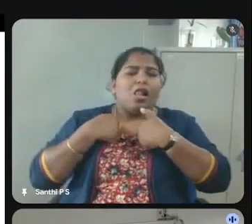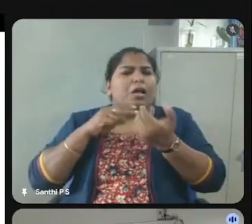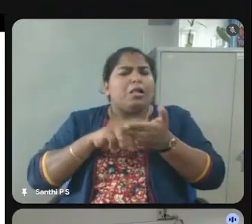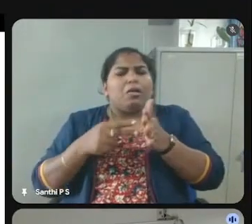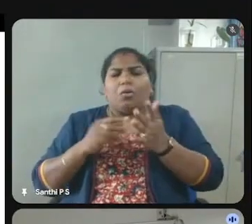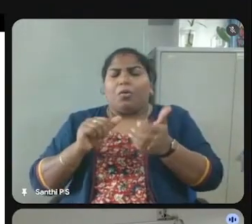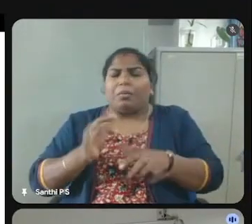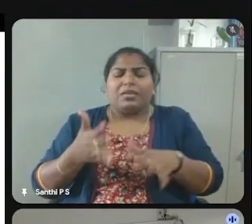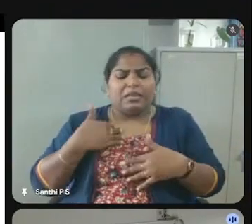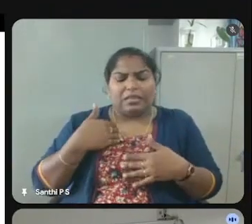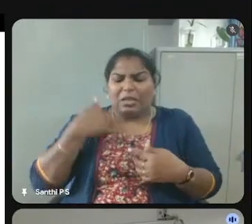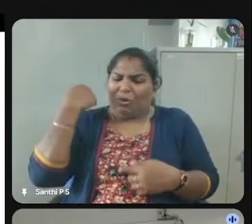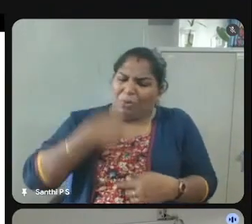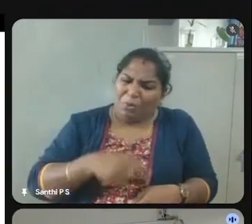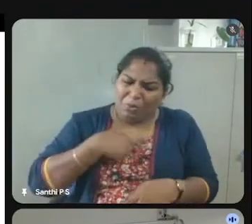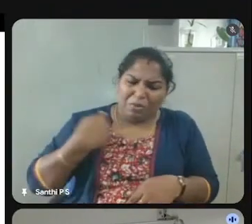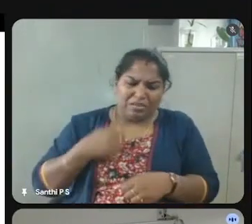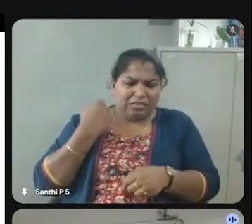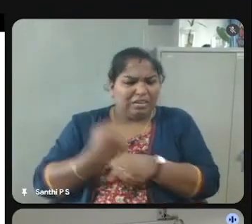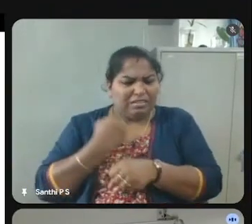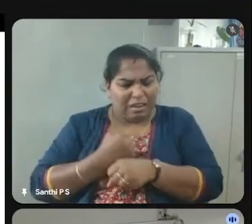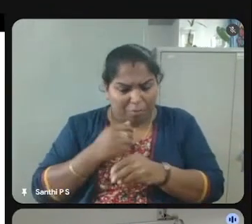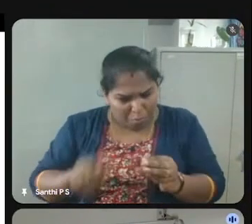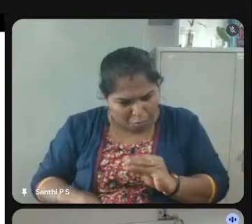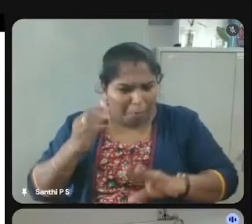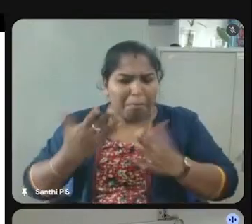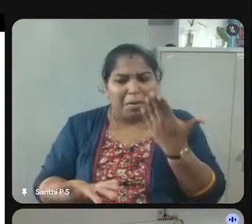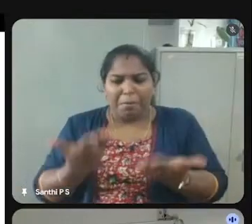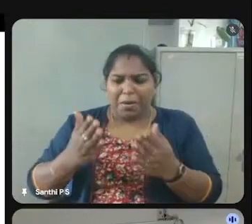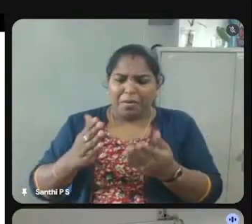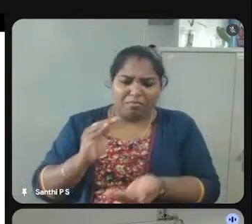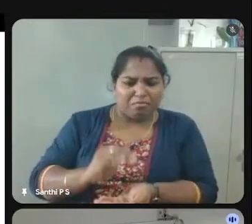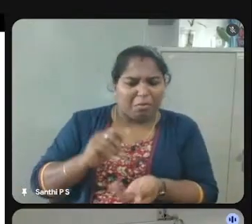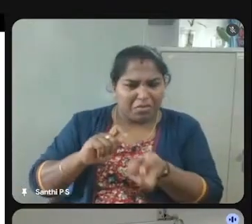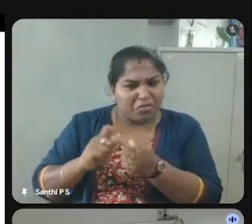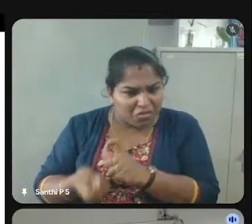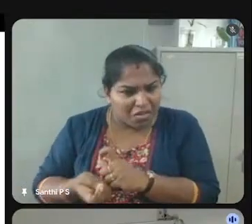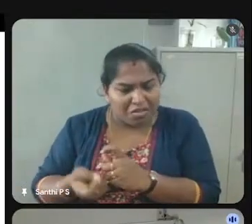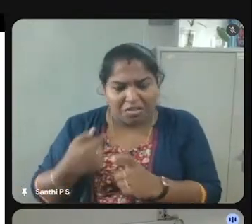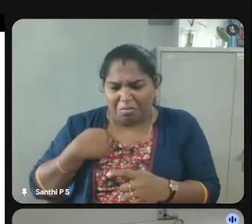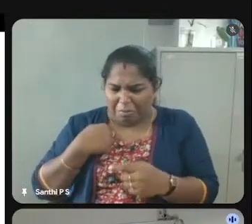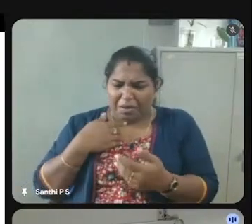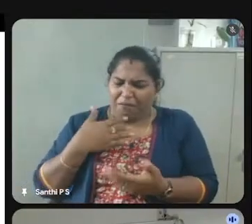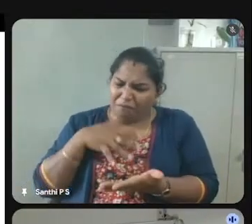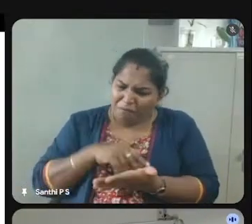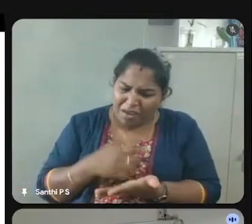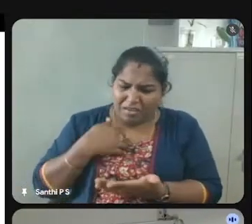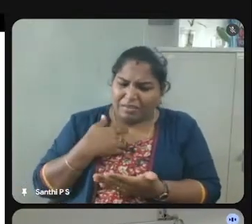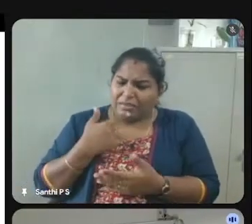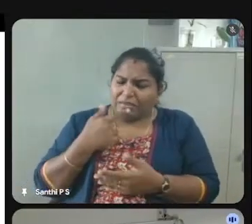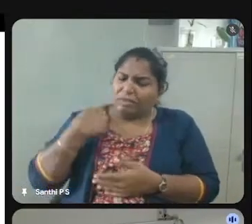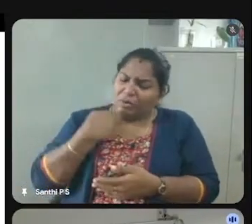ഞാൻ ശ്രമിക്കാത്തത് കൊണ്ടാണോ, എന്റെ കുഞ്ഞിന് വേണ്ടി ഞാൻ കുറച്ചുകൂടി ശ്രമിച്ചിരുന്നെങ്കിൽ അങ്ങനെ ഒരു മാറ്റം വന്നേനെ, അപ്പൊ എന്റെ ഒരു പോരായ്മയാണോ അത് എന്നുള്ള